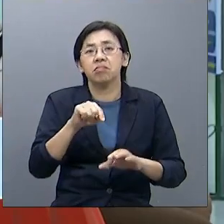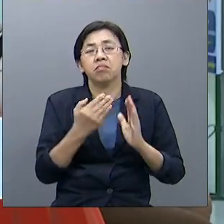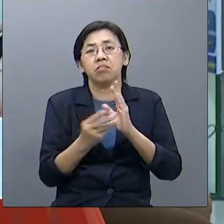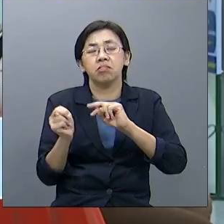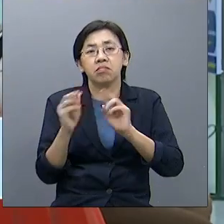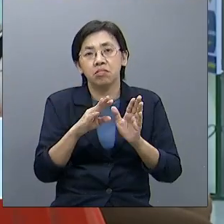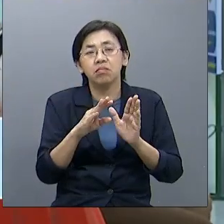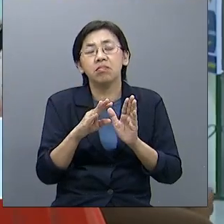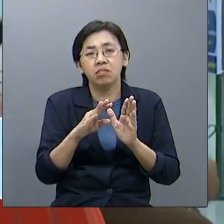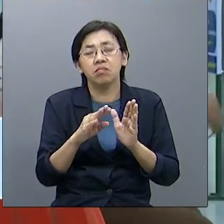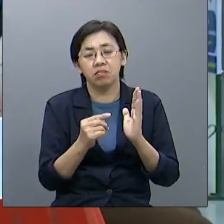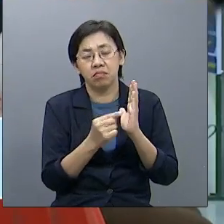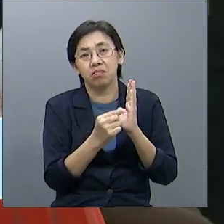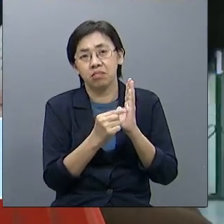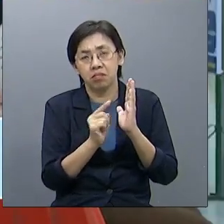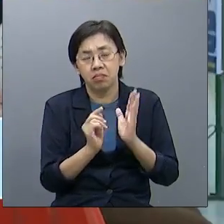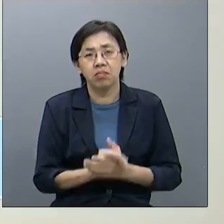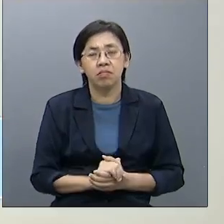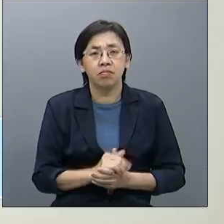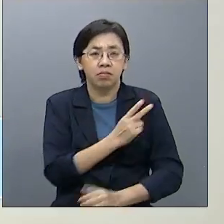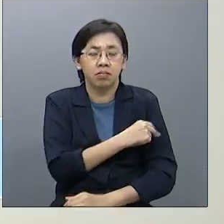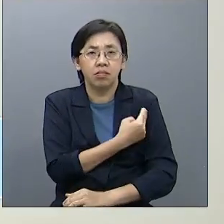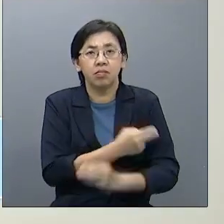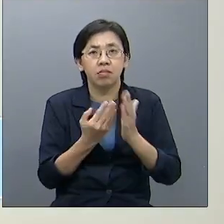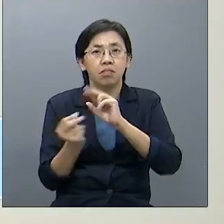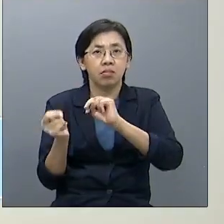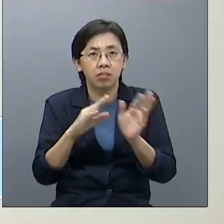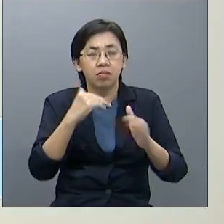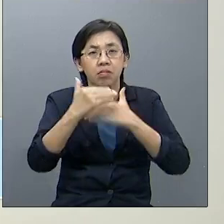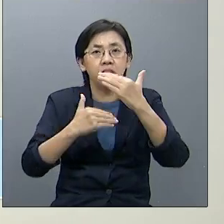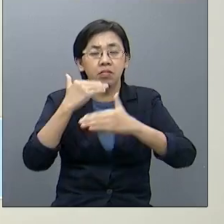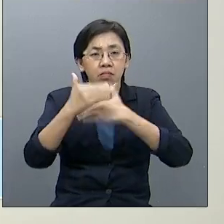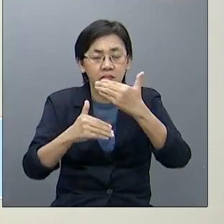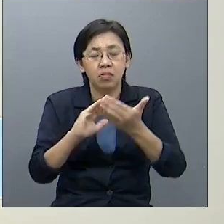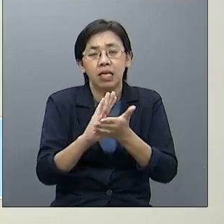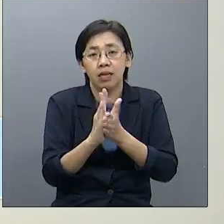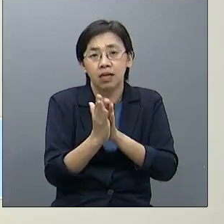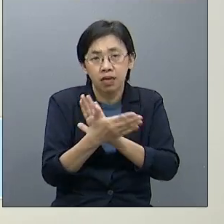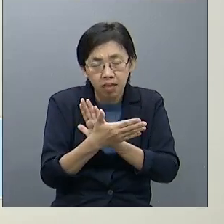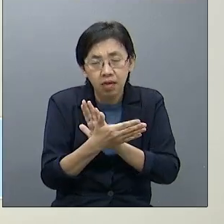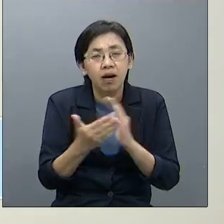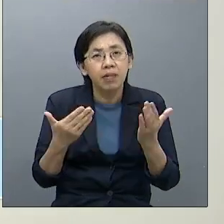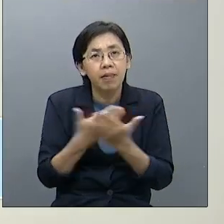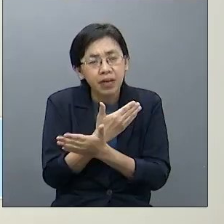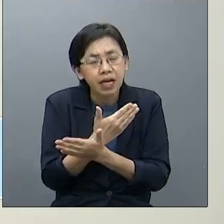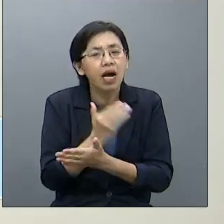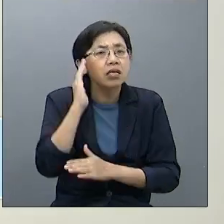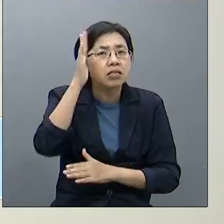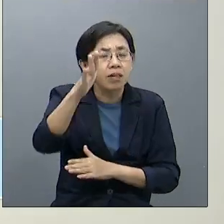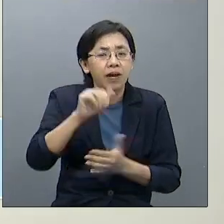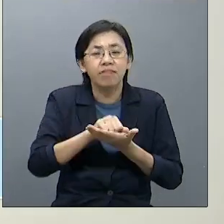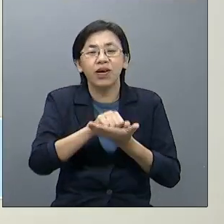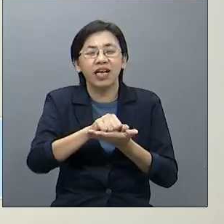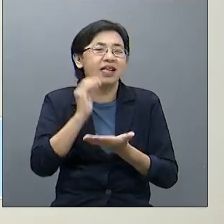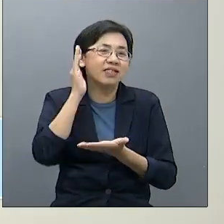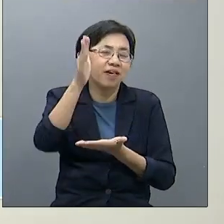ษในแผนฉบับที่2นะครับโดยในส่วนของโรงพยาบาลนครพนมก็ต้องมีการปรับปรุง เปลี่ยนแปลงเพื่อที่จะรองรับการให้บริการในอนา